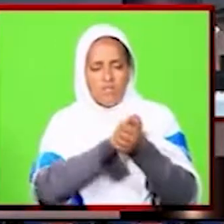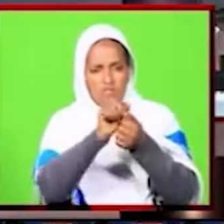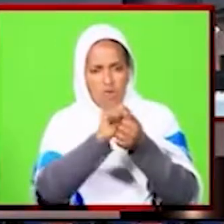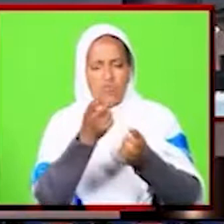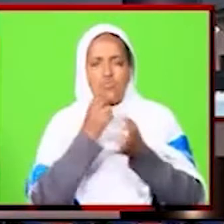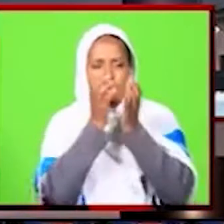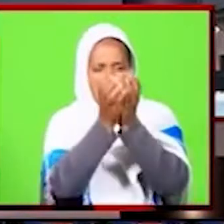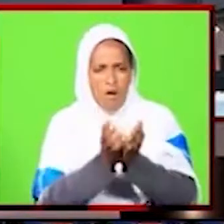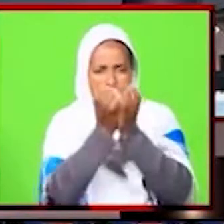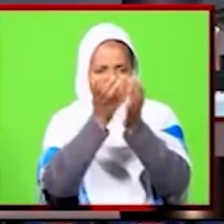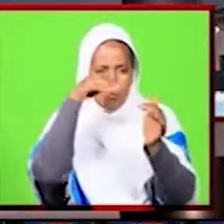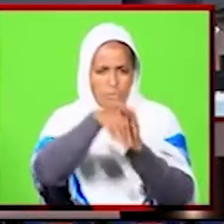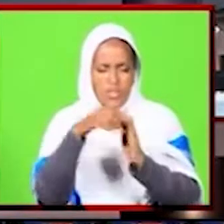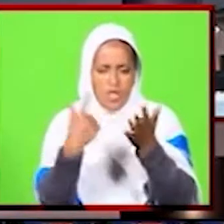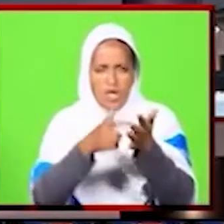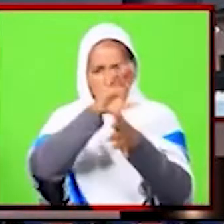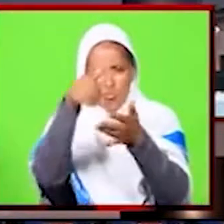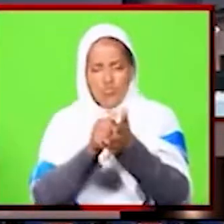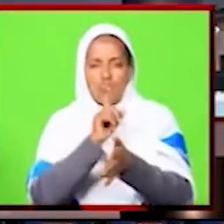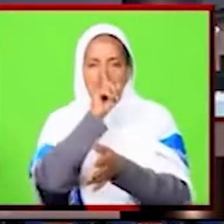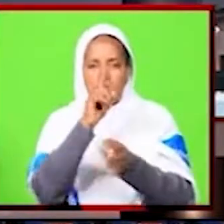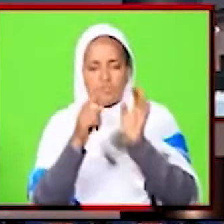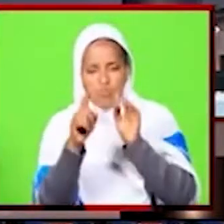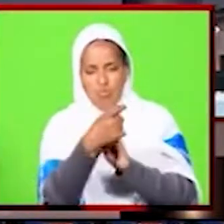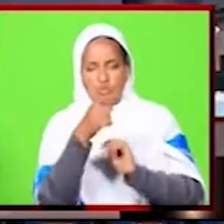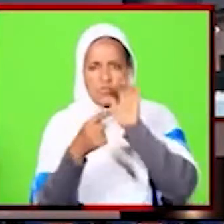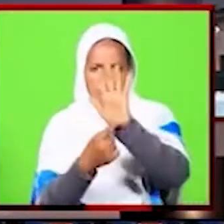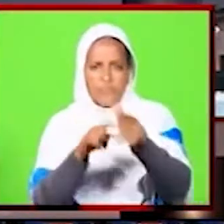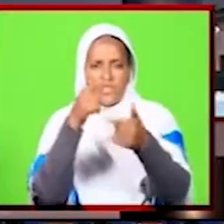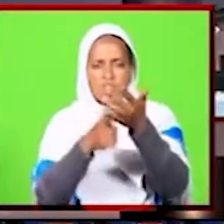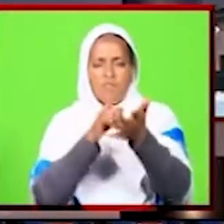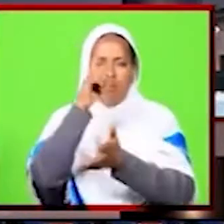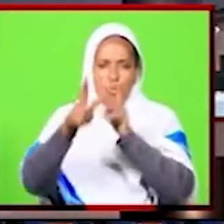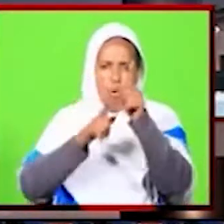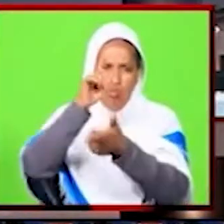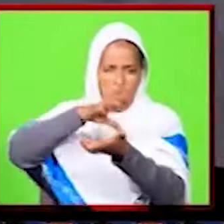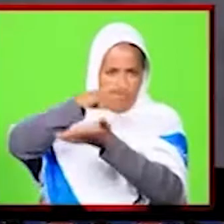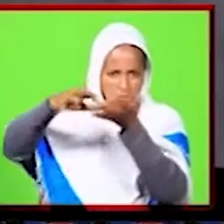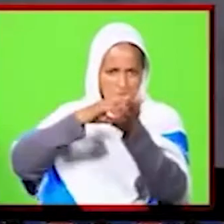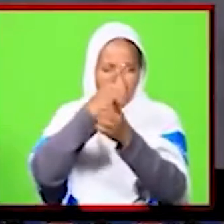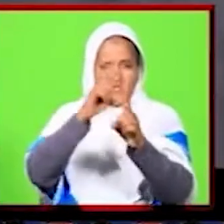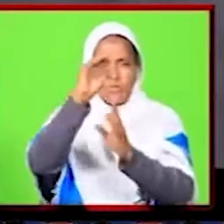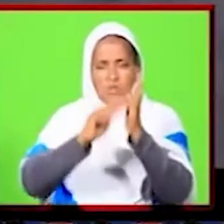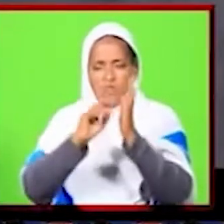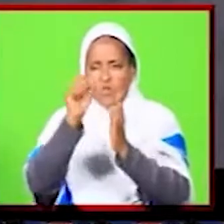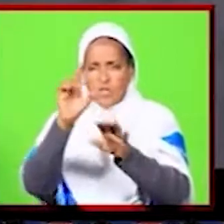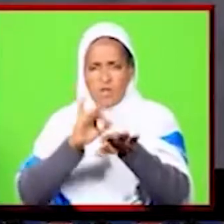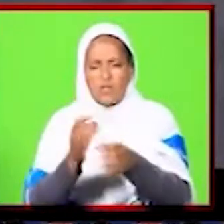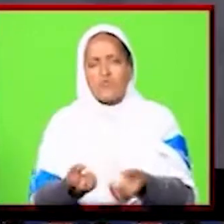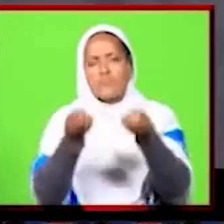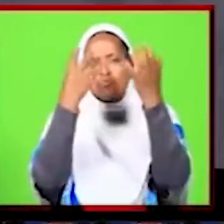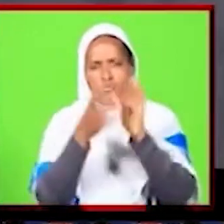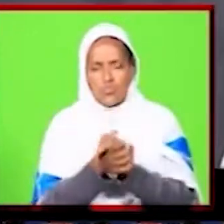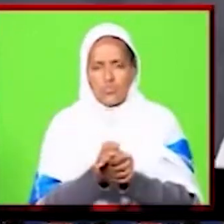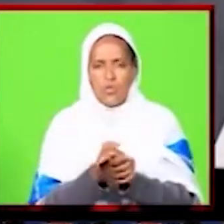ዘመን የተፈጸመው የጥፋት ውሃ ኖህ ወደ መርከቡ መግባት ይህ ሁሉ እውነት መሆኑን ያሳያሉ። ስለ ቋንቋ መደባለቅ